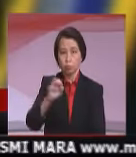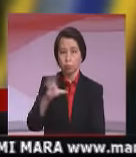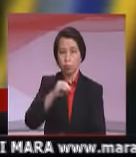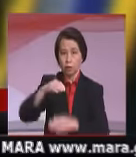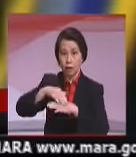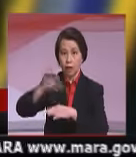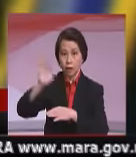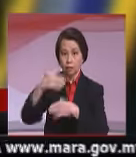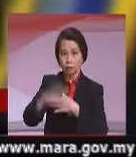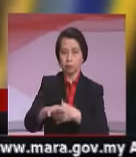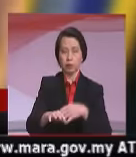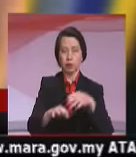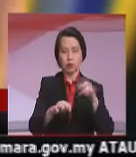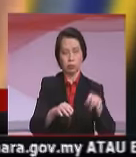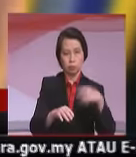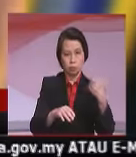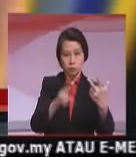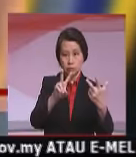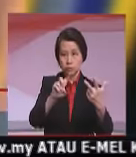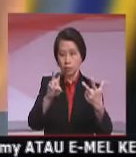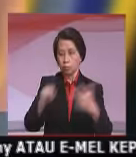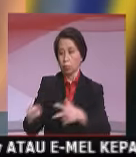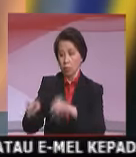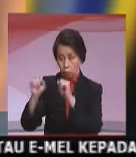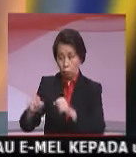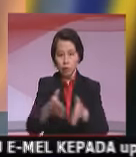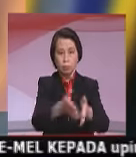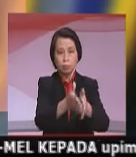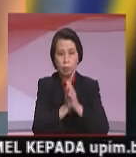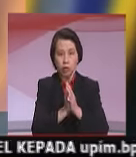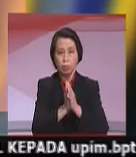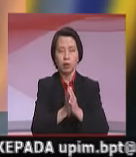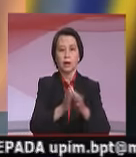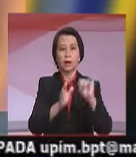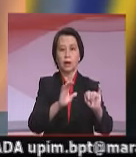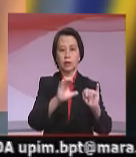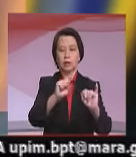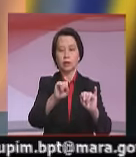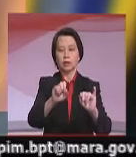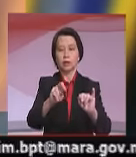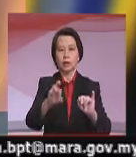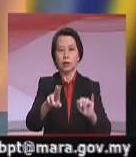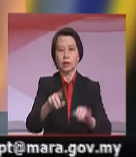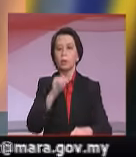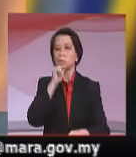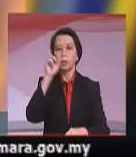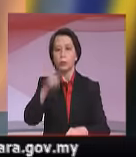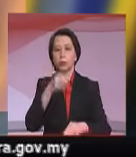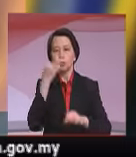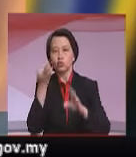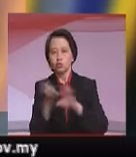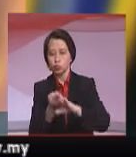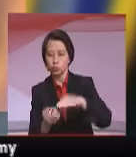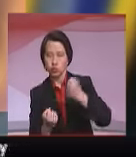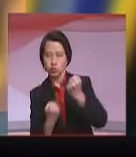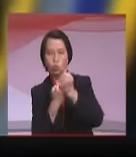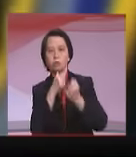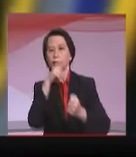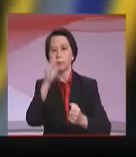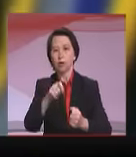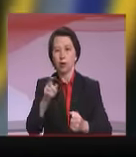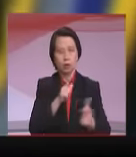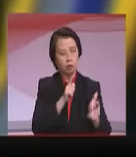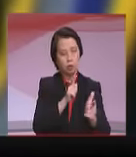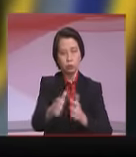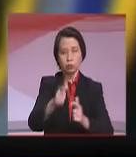ke atas selepas Mac 2020 turut layak memohon kemudahan iSinar. Tiada dokumen sokongan diperlukan dengan kelulusan